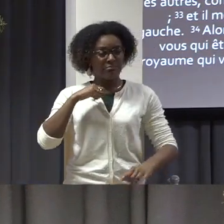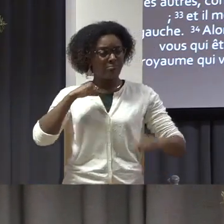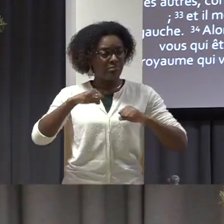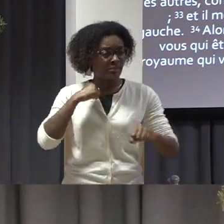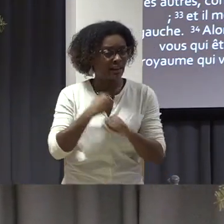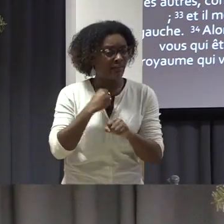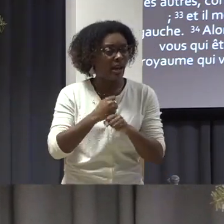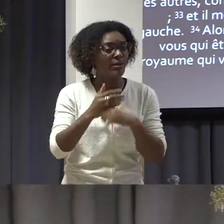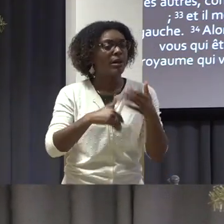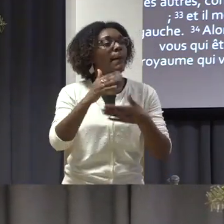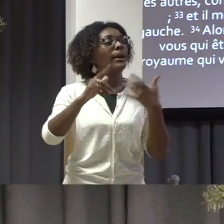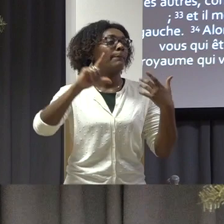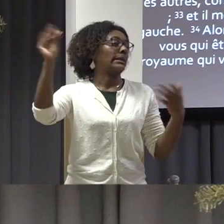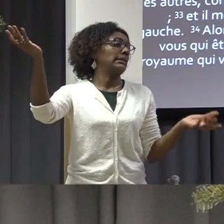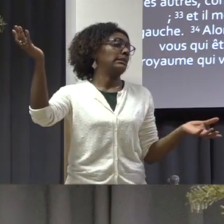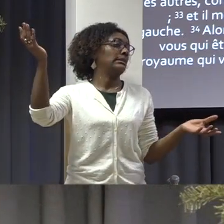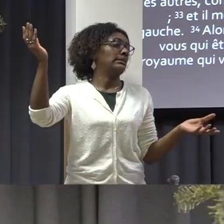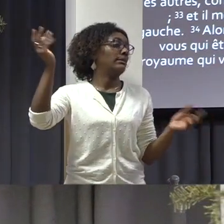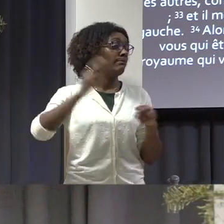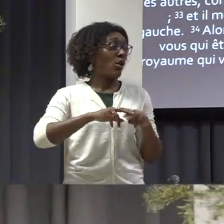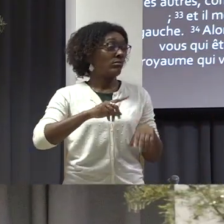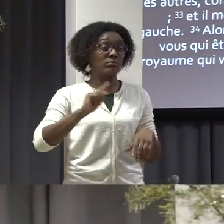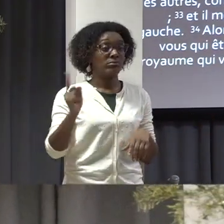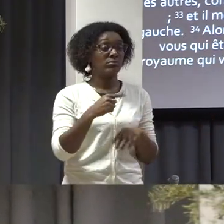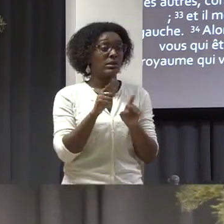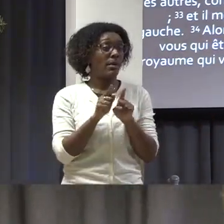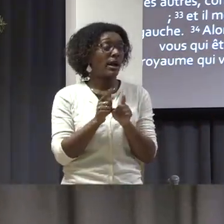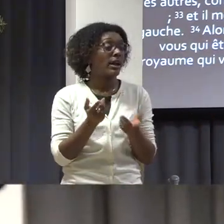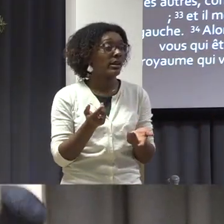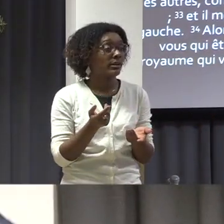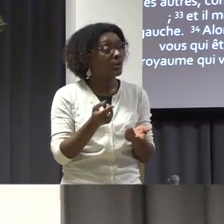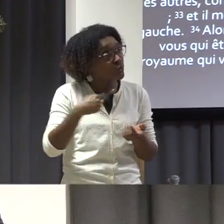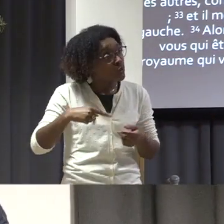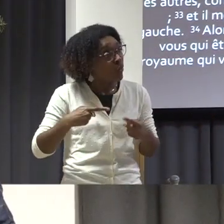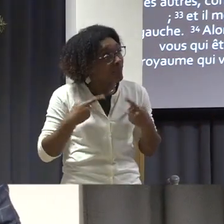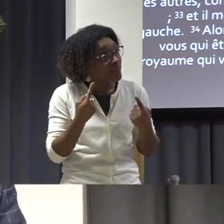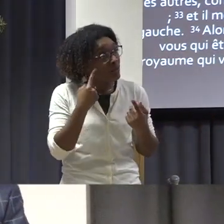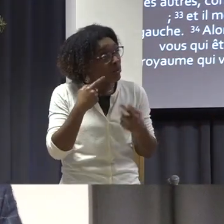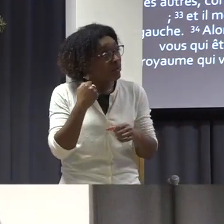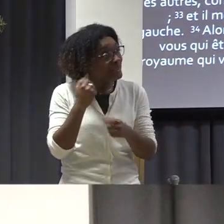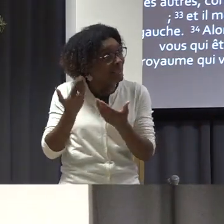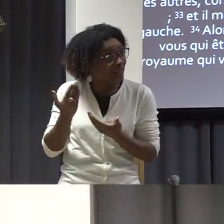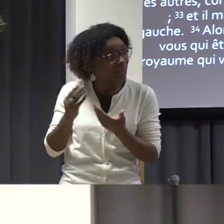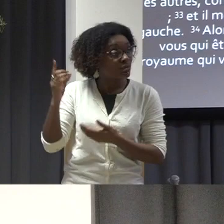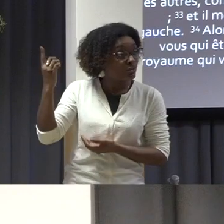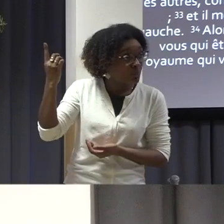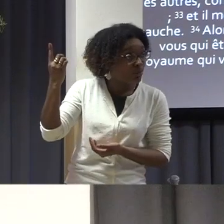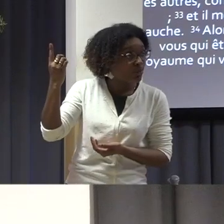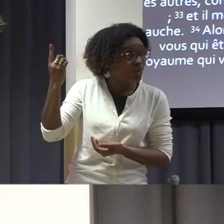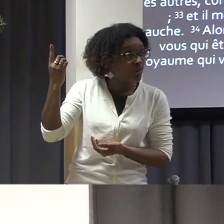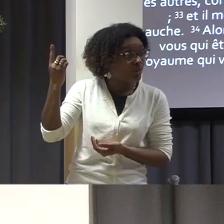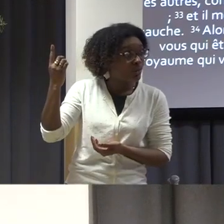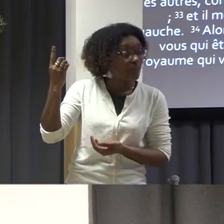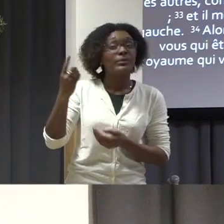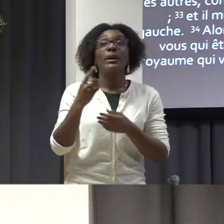classique de chacun d'entre nous vivons pour cela nous vivons pour cela nous vivons pour cela comme l'apprend